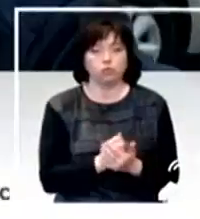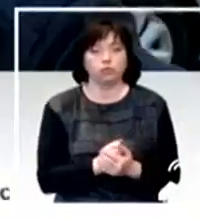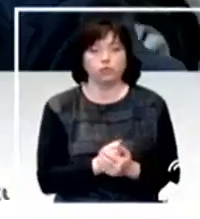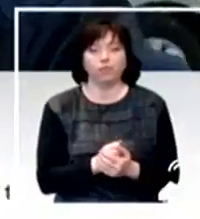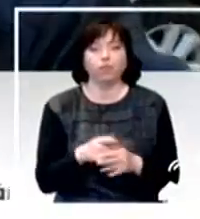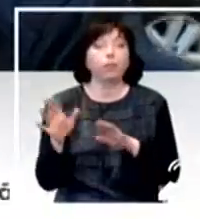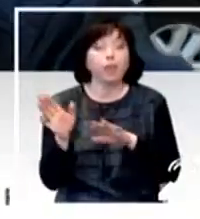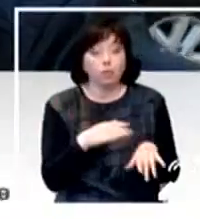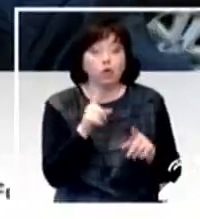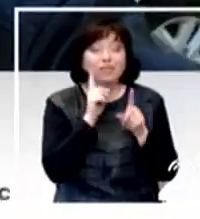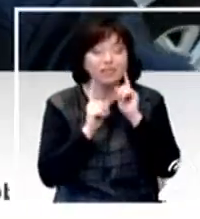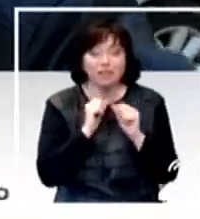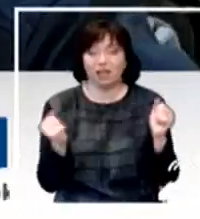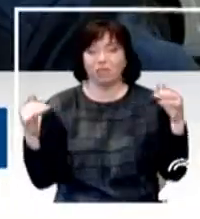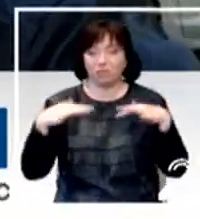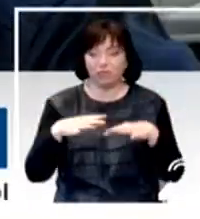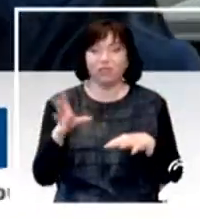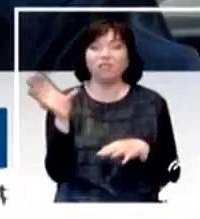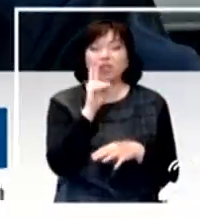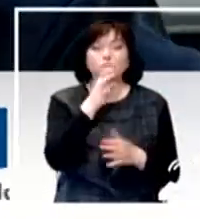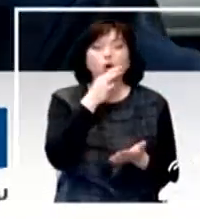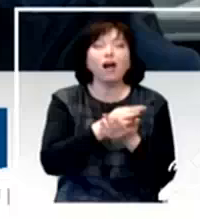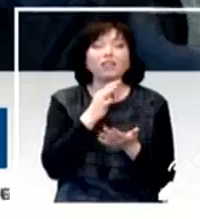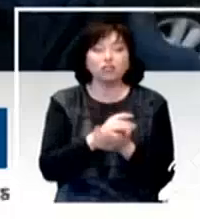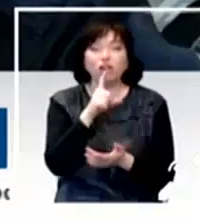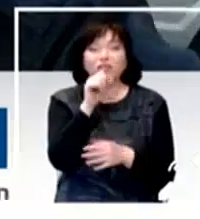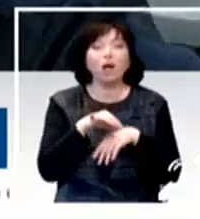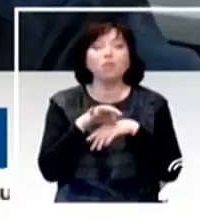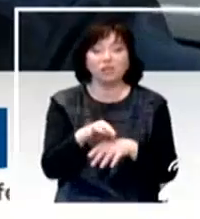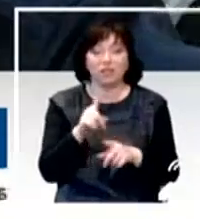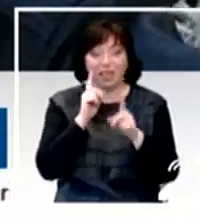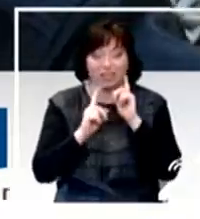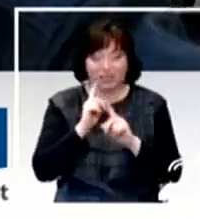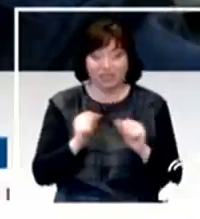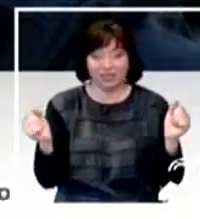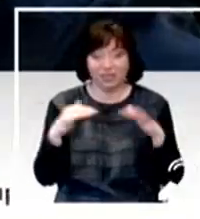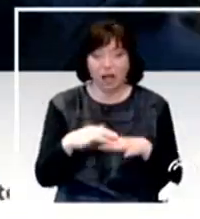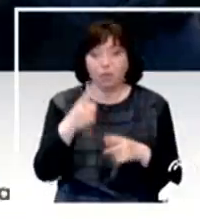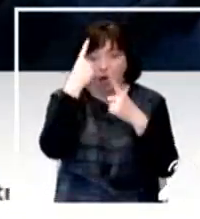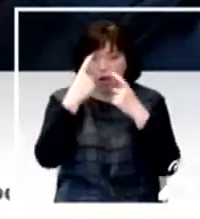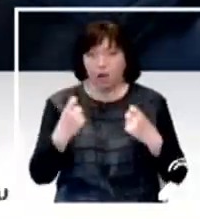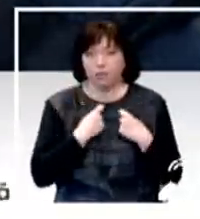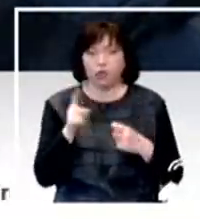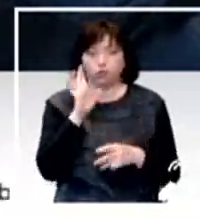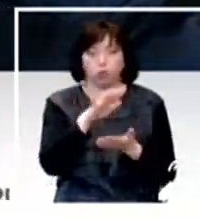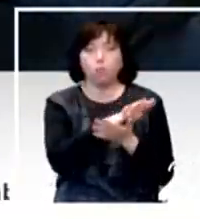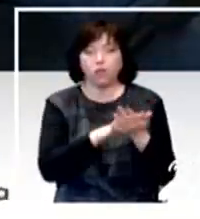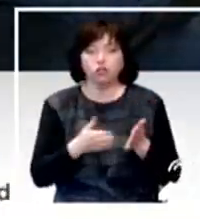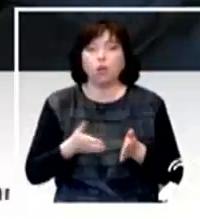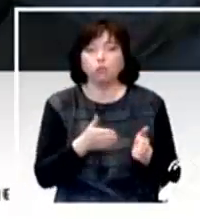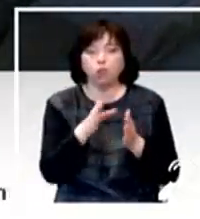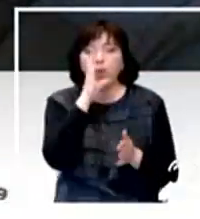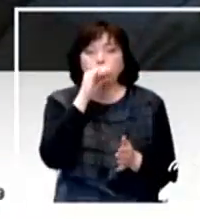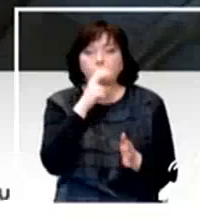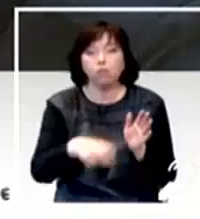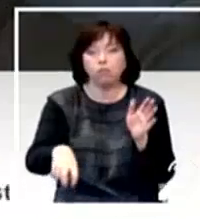După o ședință comună cu responsabilii de organizarea summitului, am fost anunțați că vom continua drumul cu un